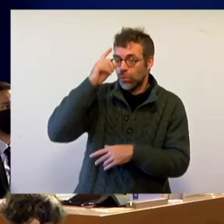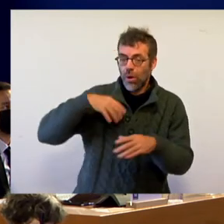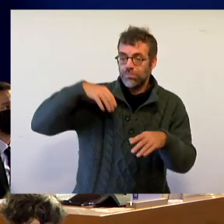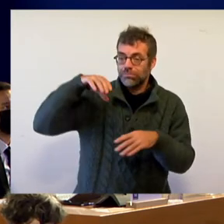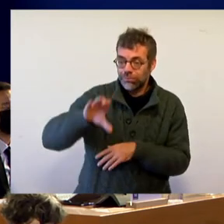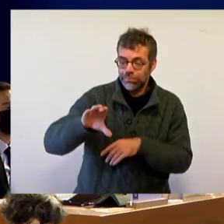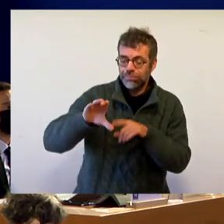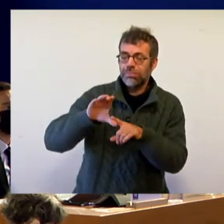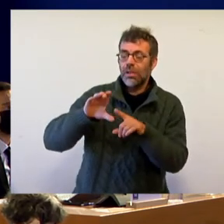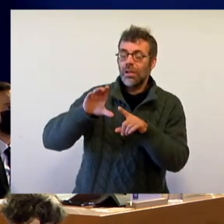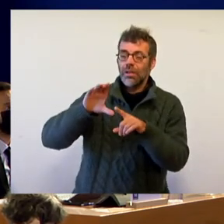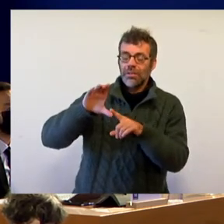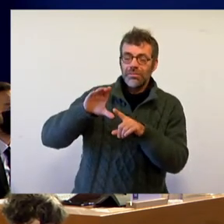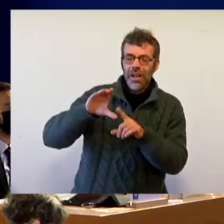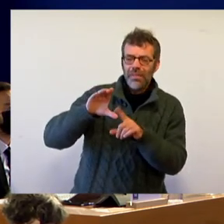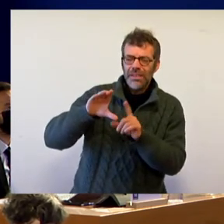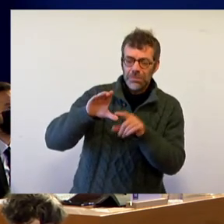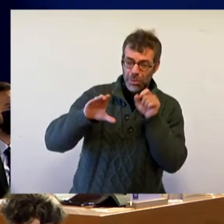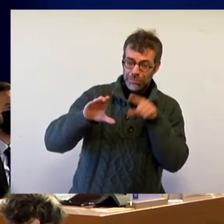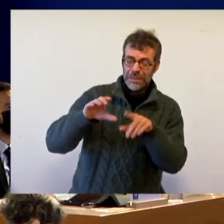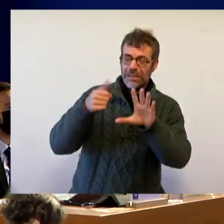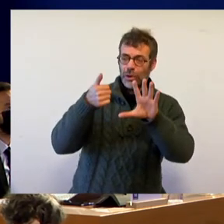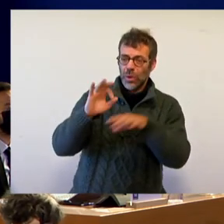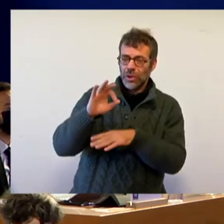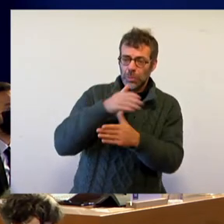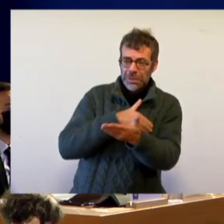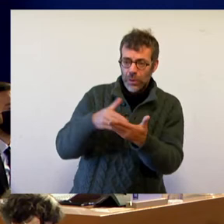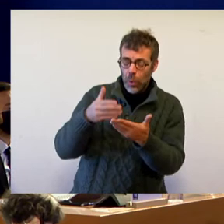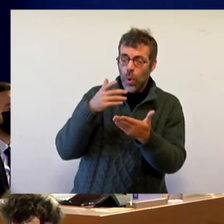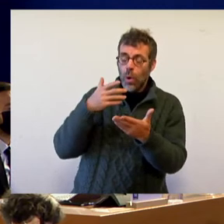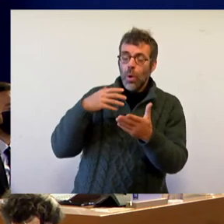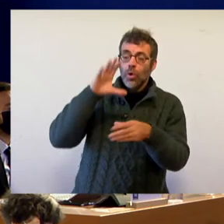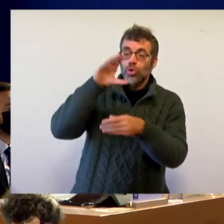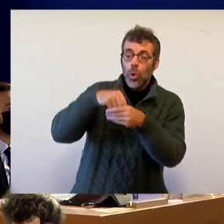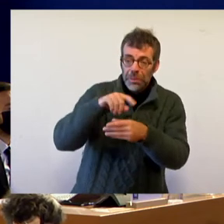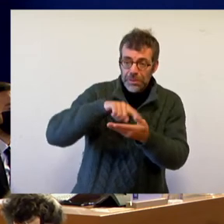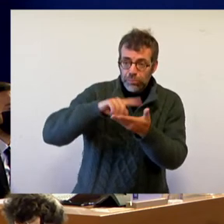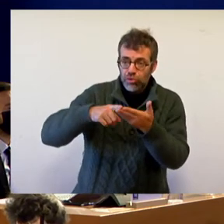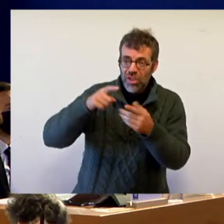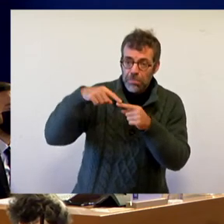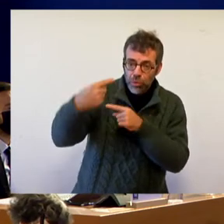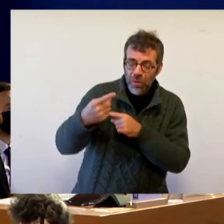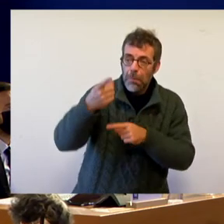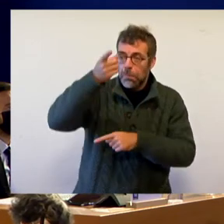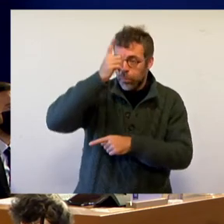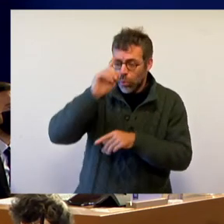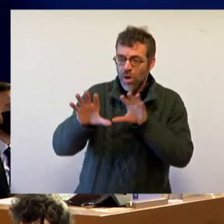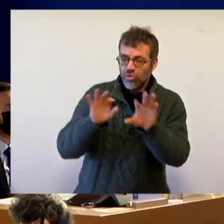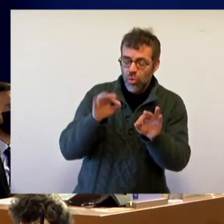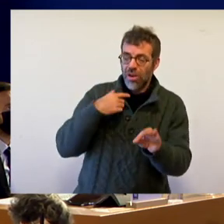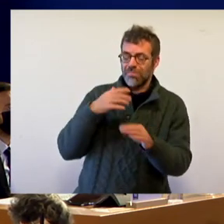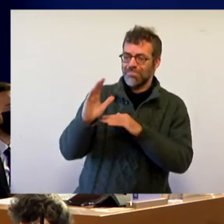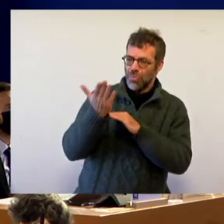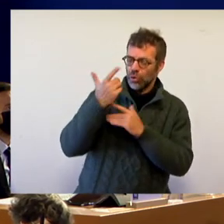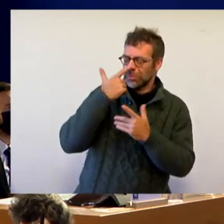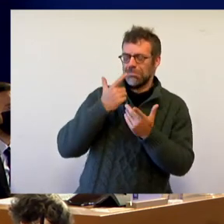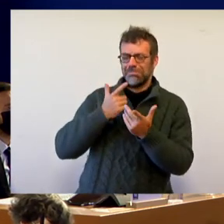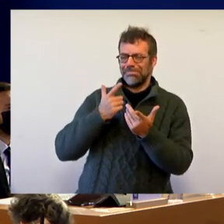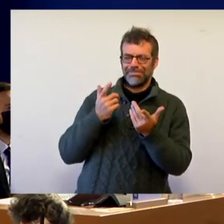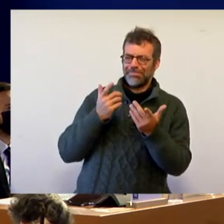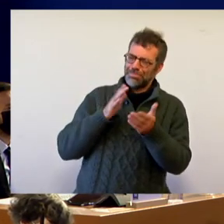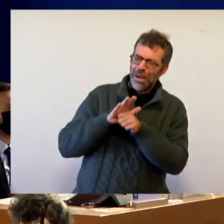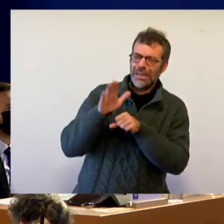au prochain budget. C'est assez important pour nous de comprendre pourquoi ces choix sont faits. Donc nous présenter des